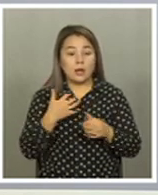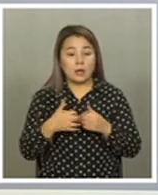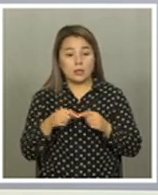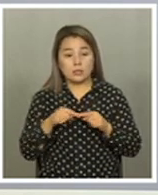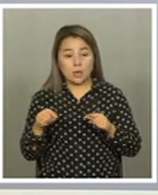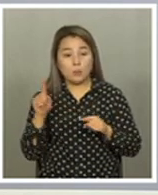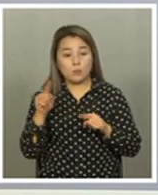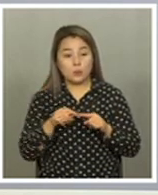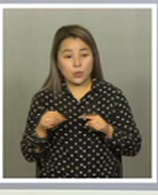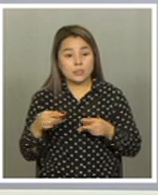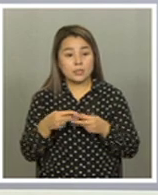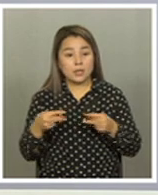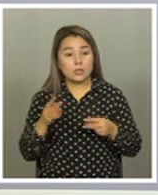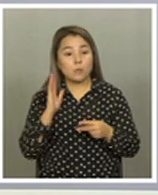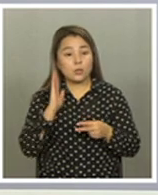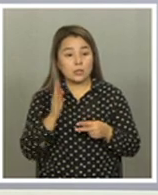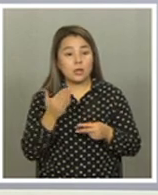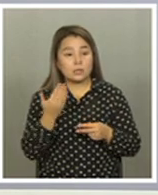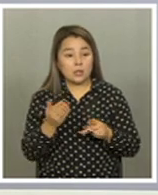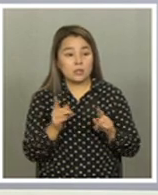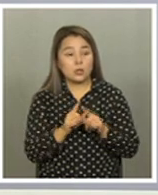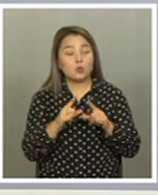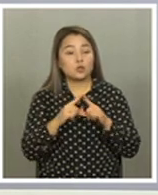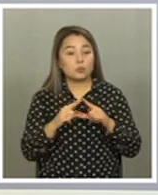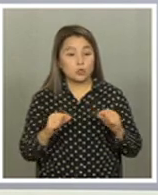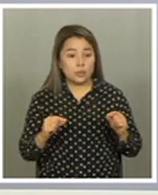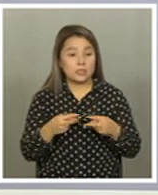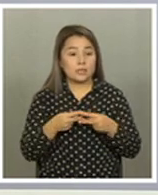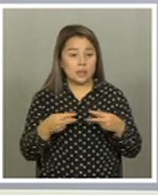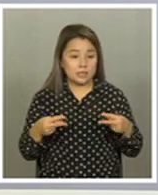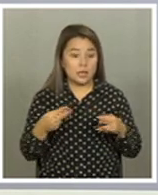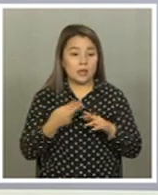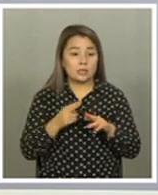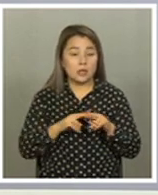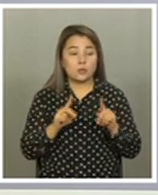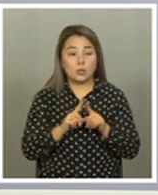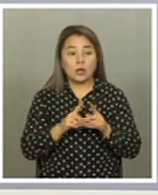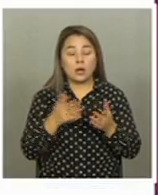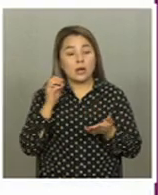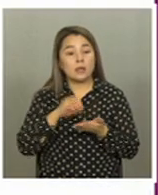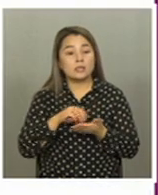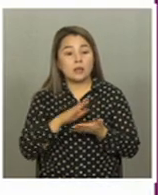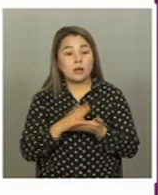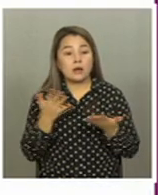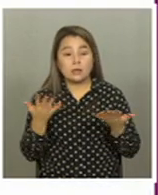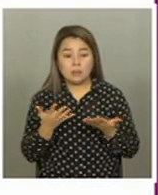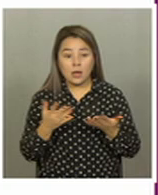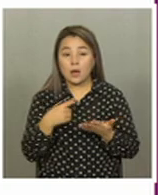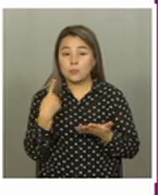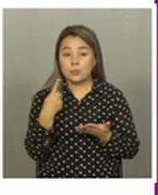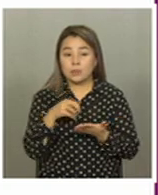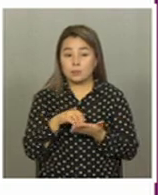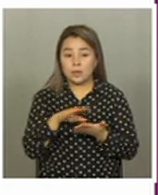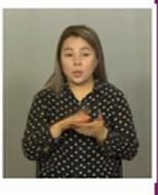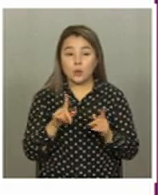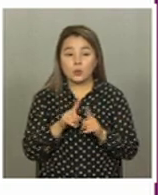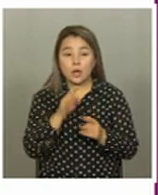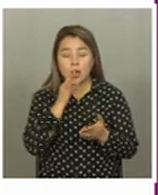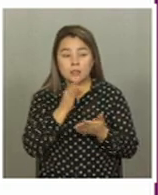бұрышына тең болса, бұл үшбұрыштар тең және қай белгі бойынша? Бірінші белгісі